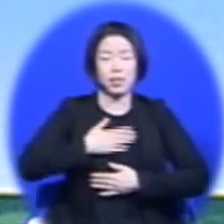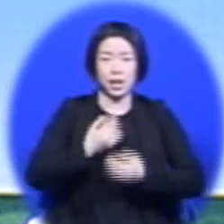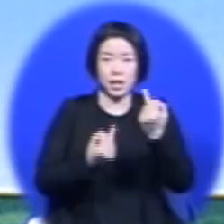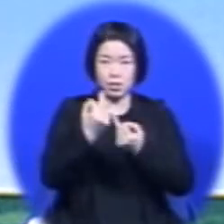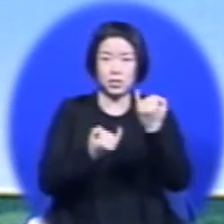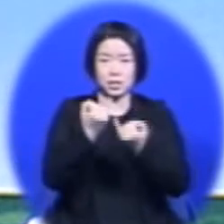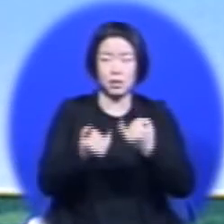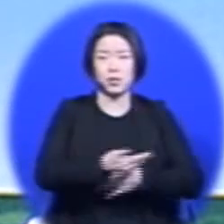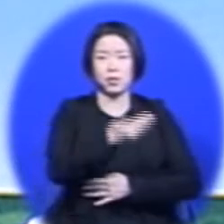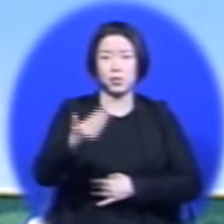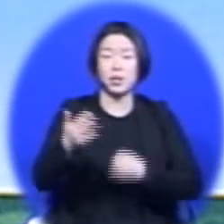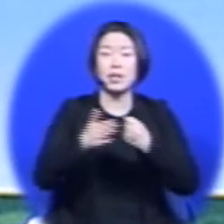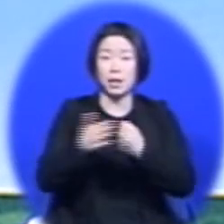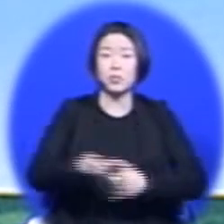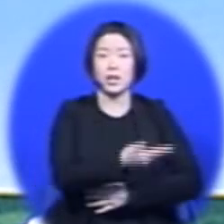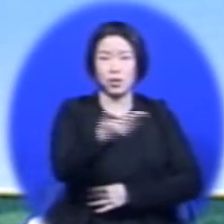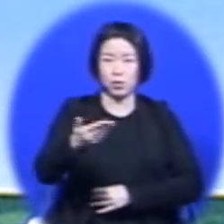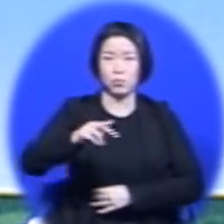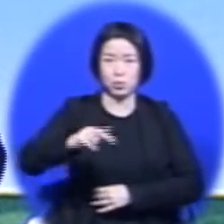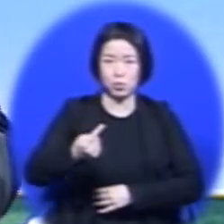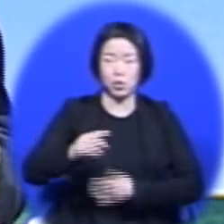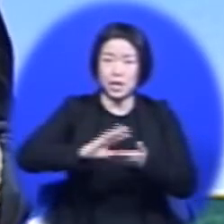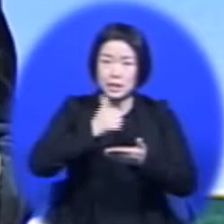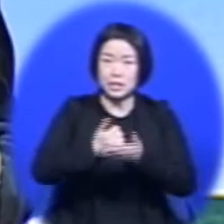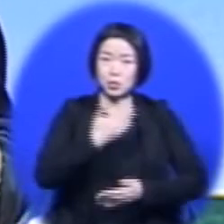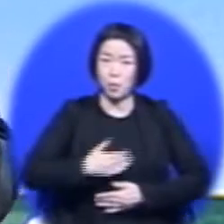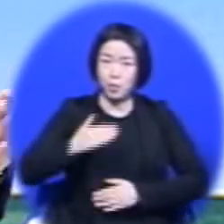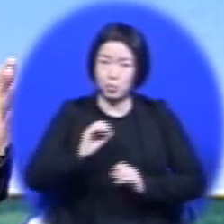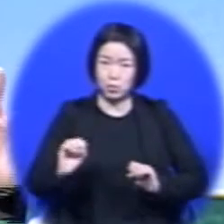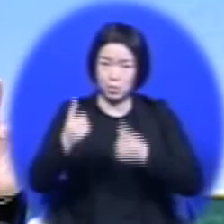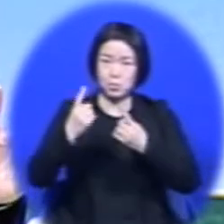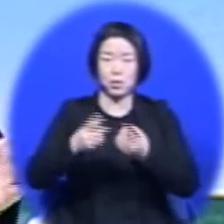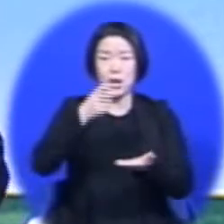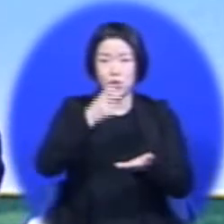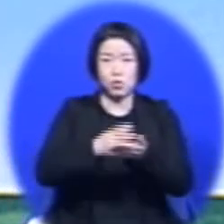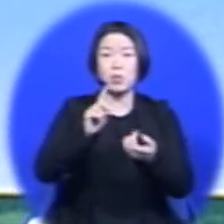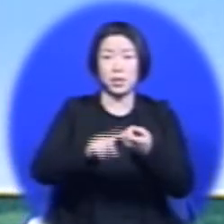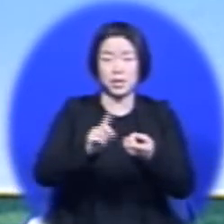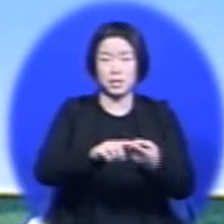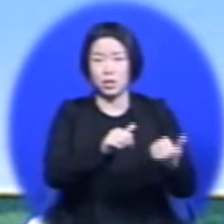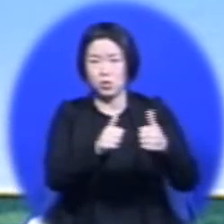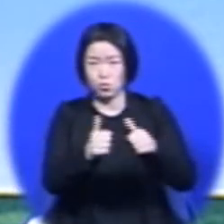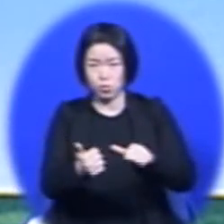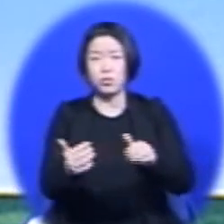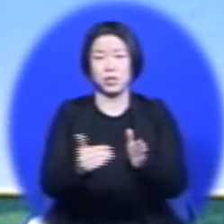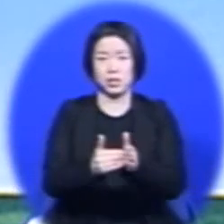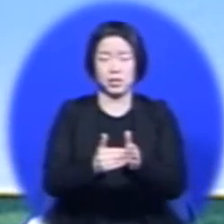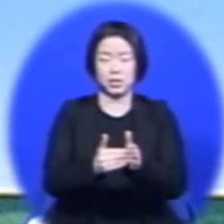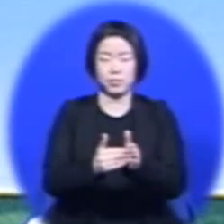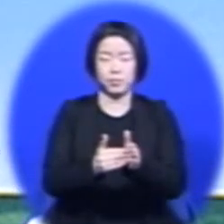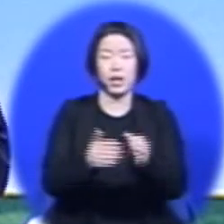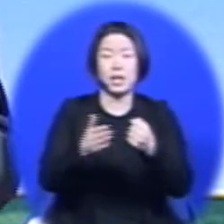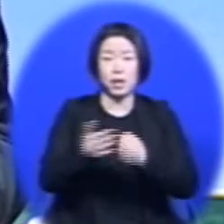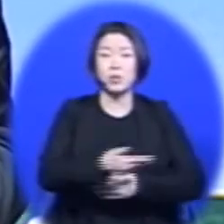여러분, 그러므로 여러분도 그리스도의 몸으로 말미암아 율법에 대해서는 죽임을 당했습니다.